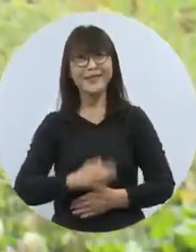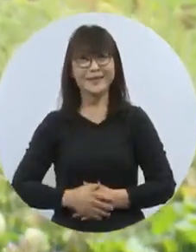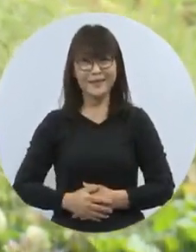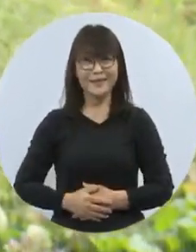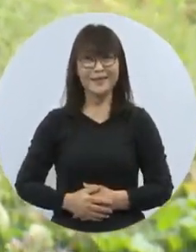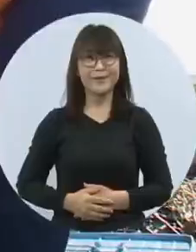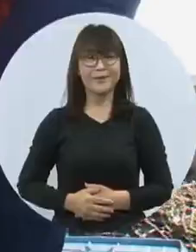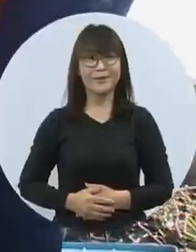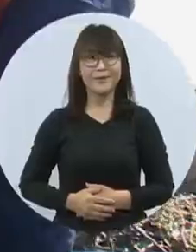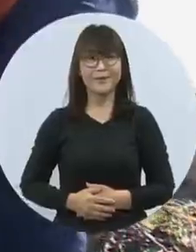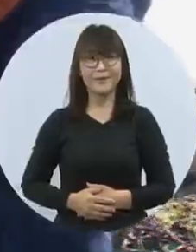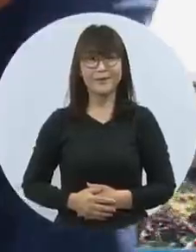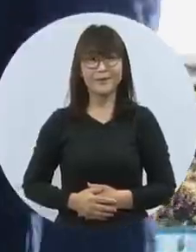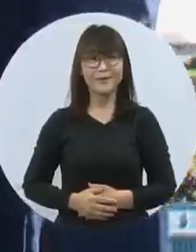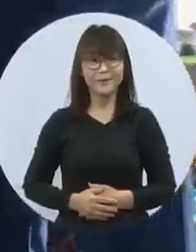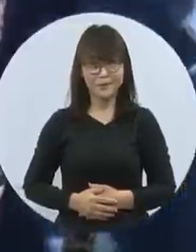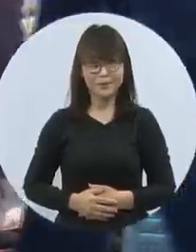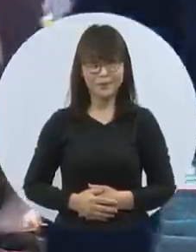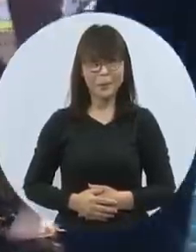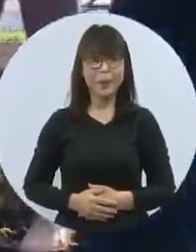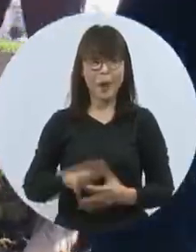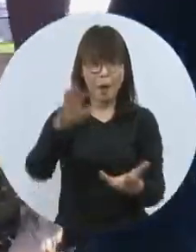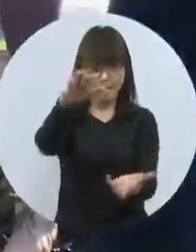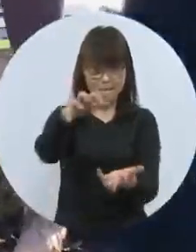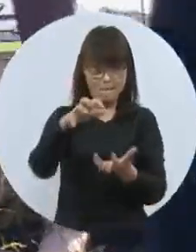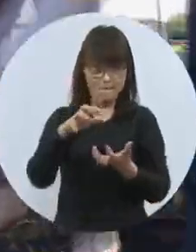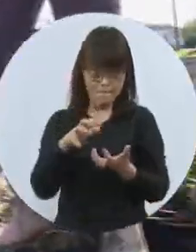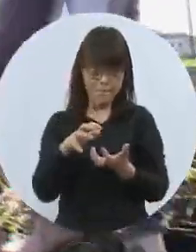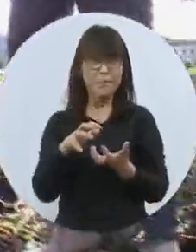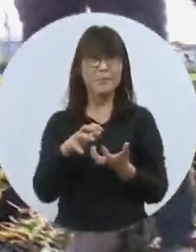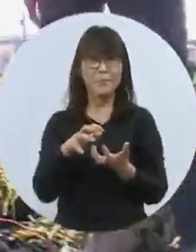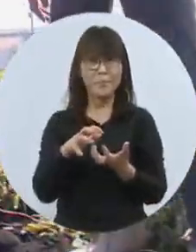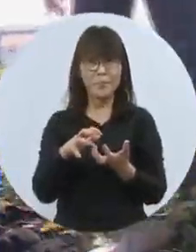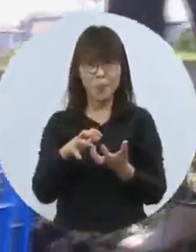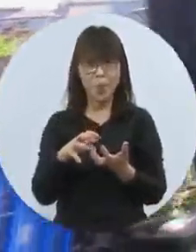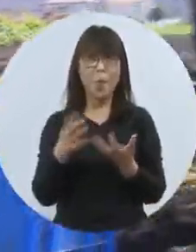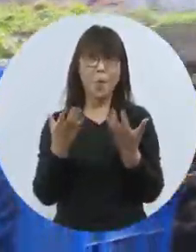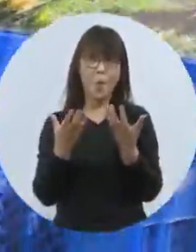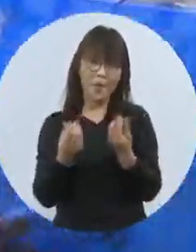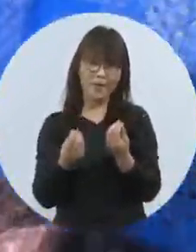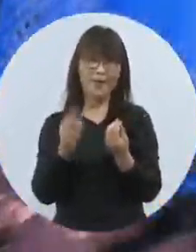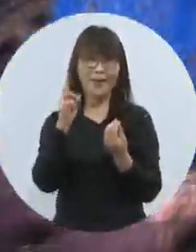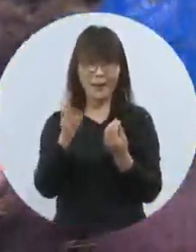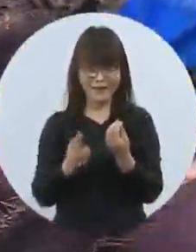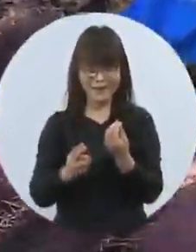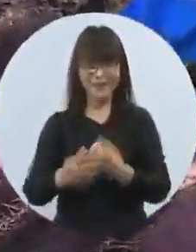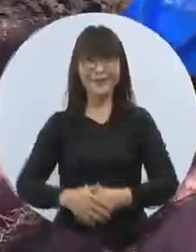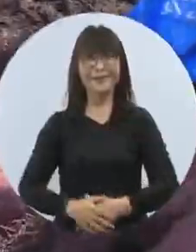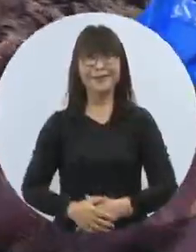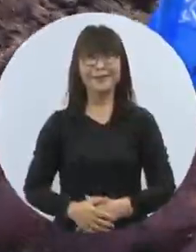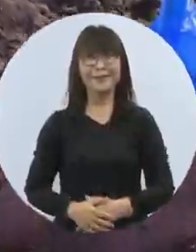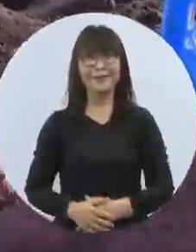い、 たくさんの美味しい紅あずまを収穫できたようですね。